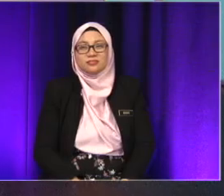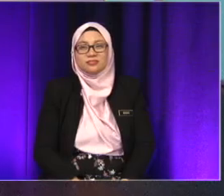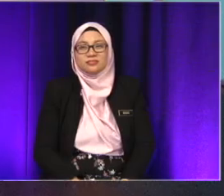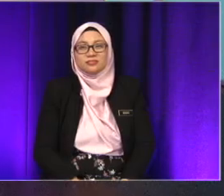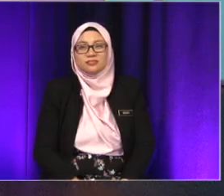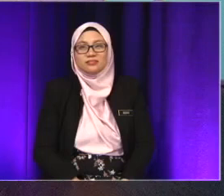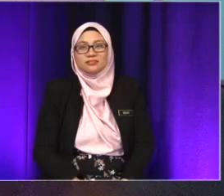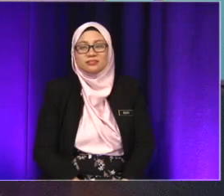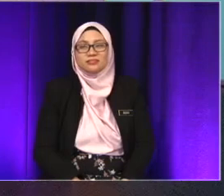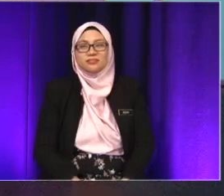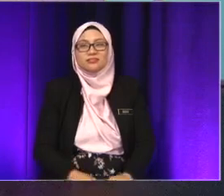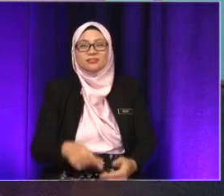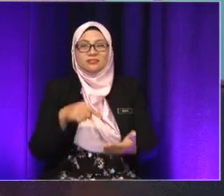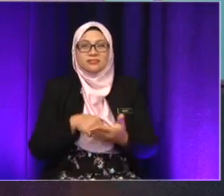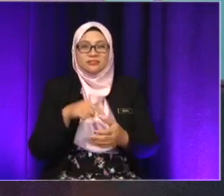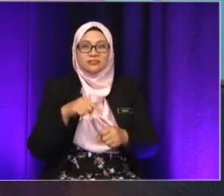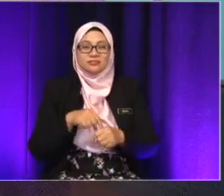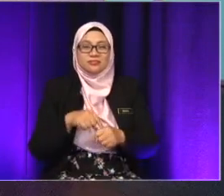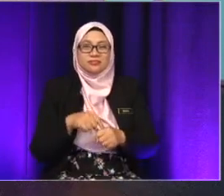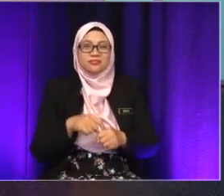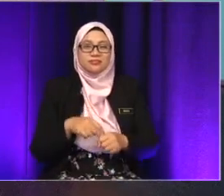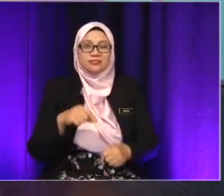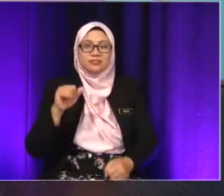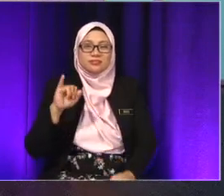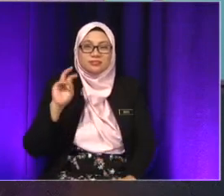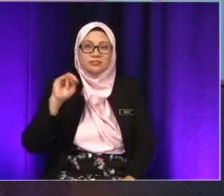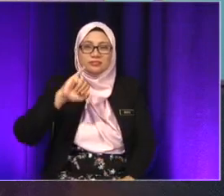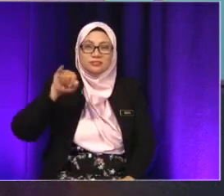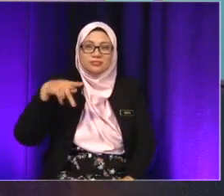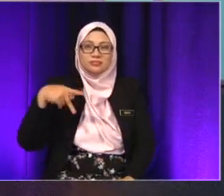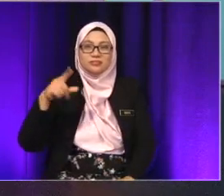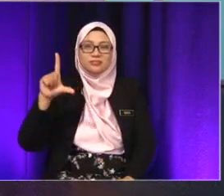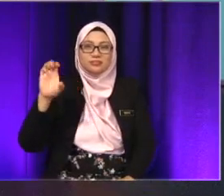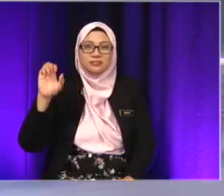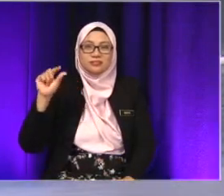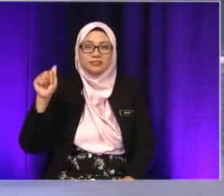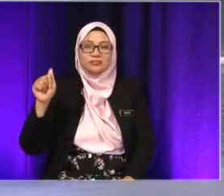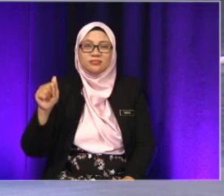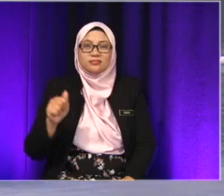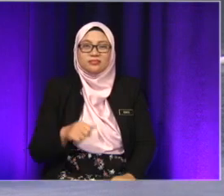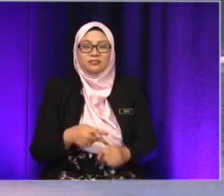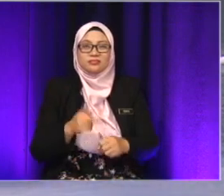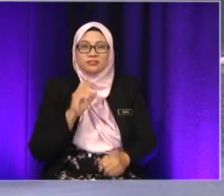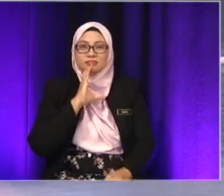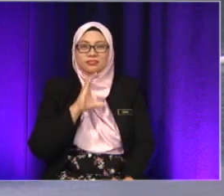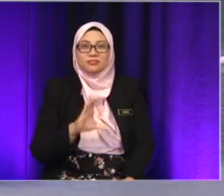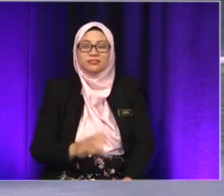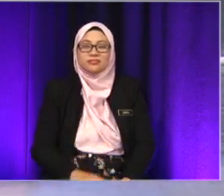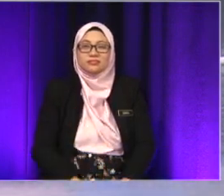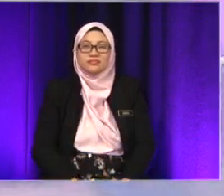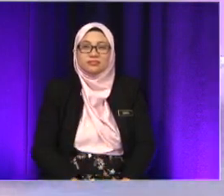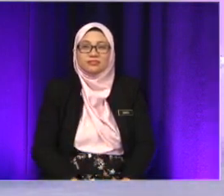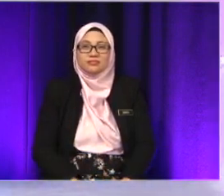injap perega yang bunyi spring. Yang tu saya. Injap perega bunyi spring. Keluar angin tadi cikgu. Tapi yang ni dia keluar cecair lah. Kita release cecair balik ke tangki